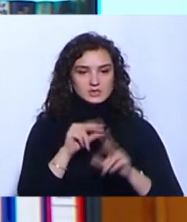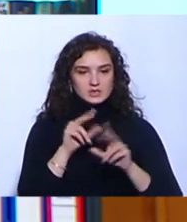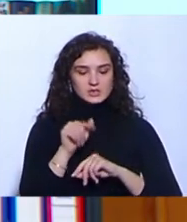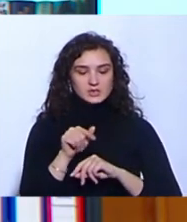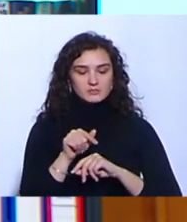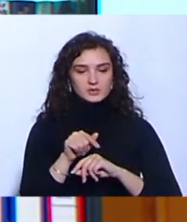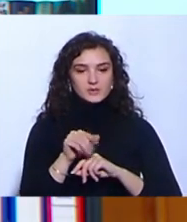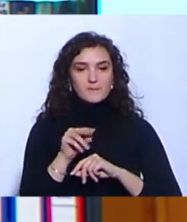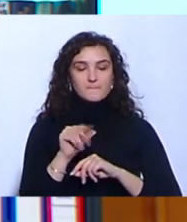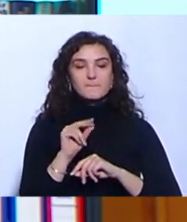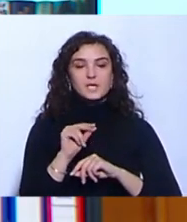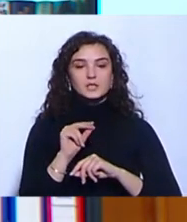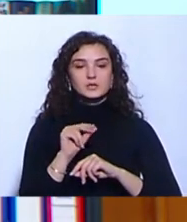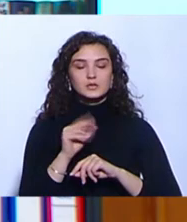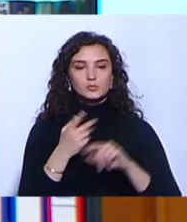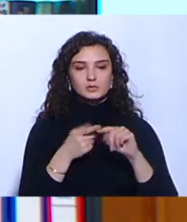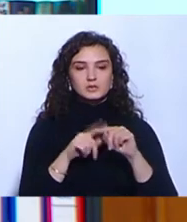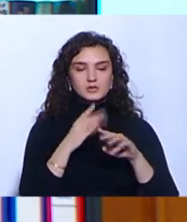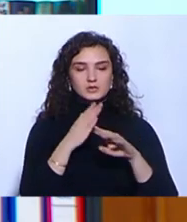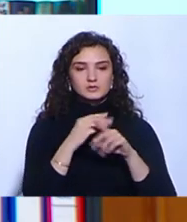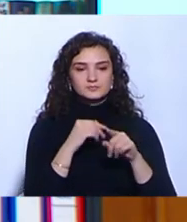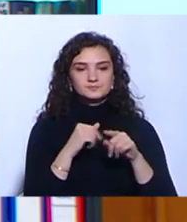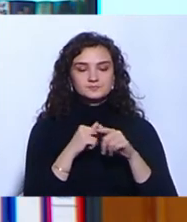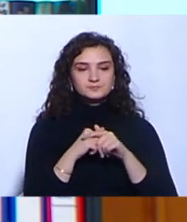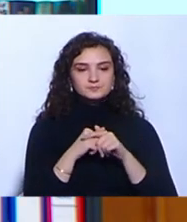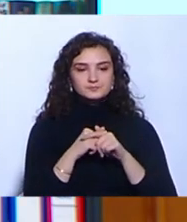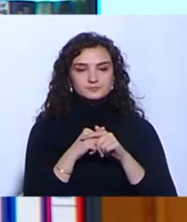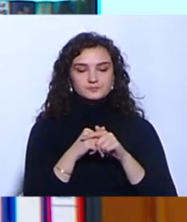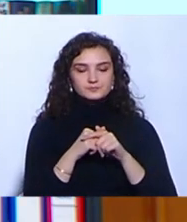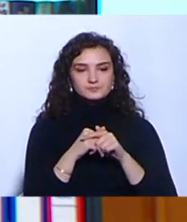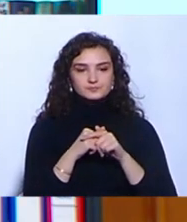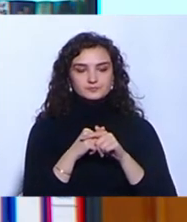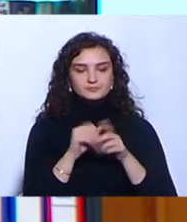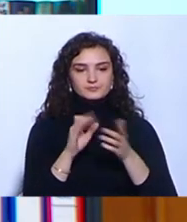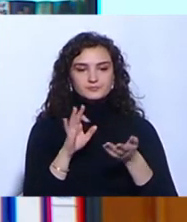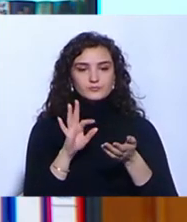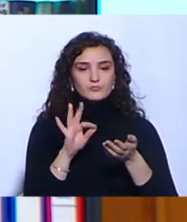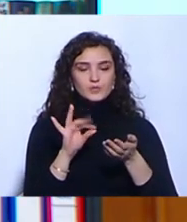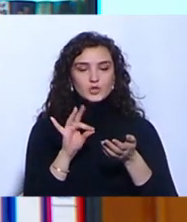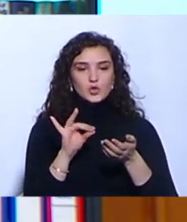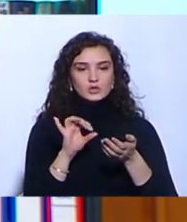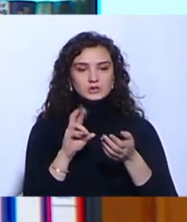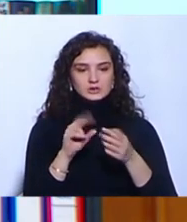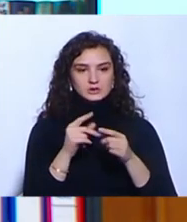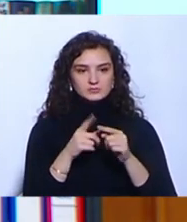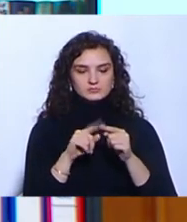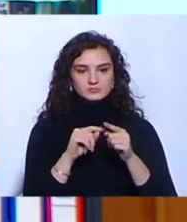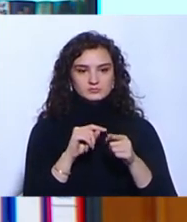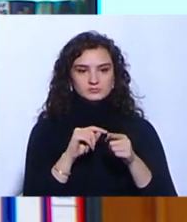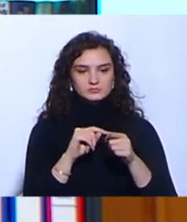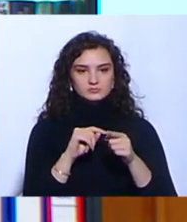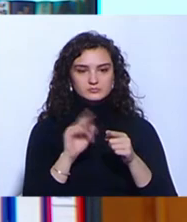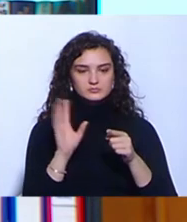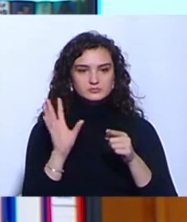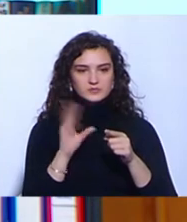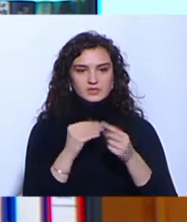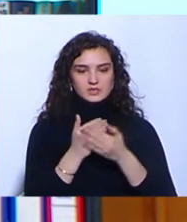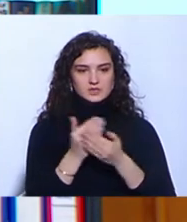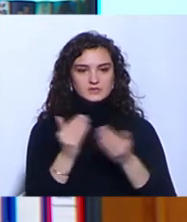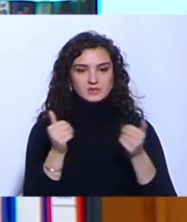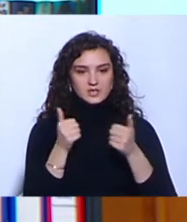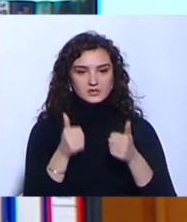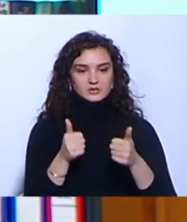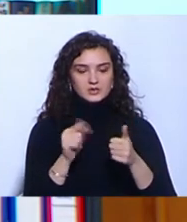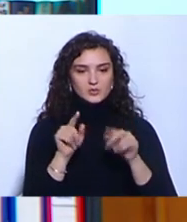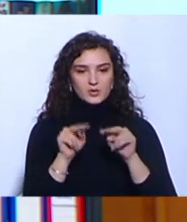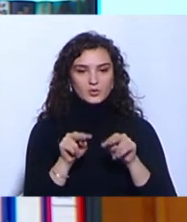ანუ მარილი, რომელიც არის ამ შემთხვევაში ნატრიუმის ქლორიდი, რომელიც ყველასთვის კარგია,